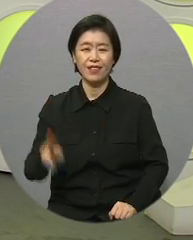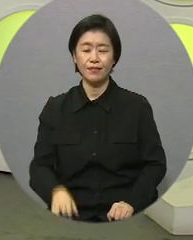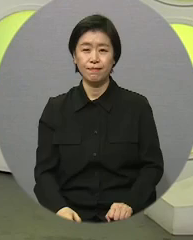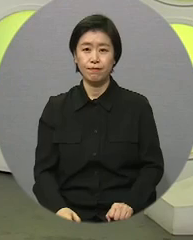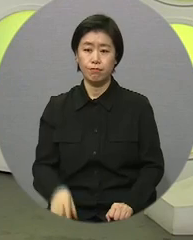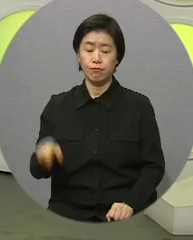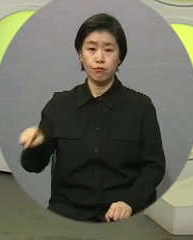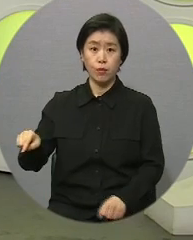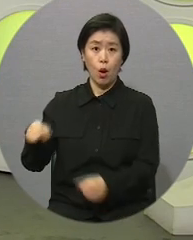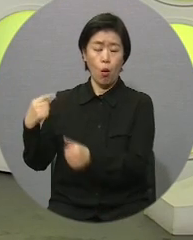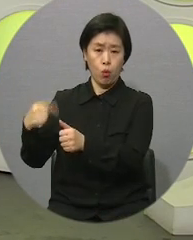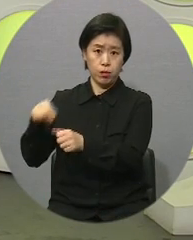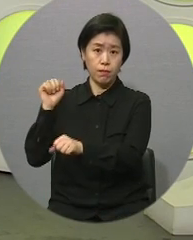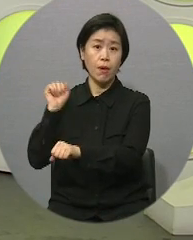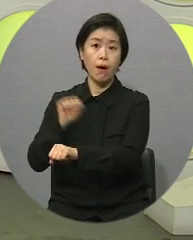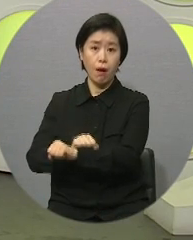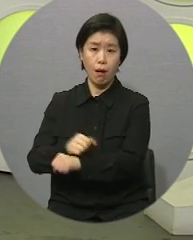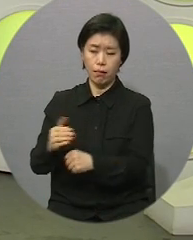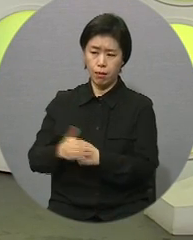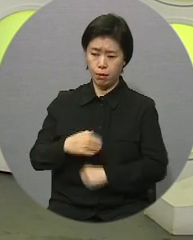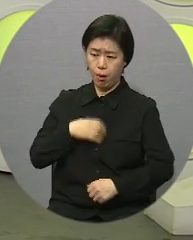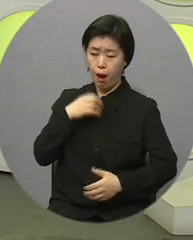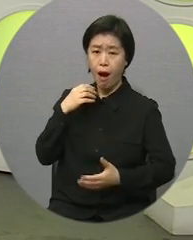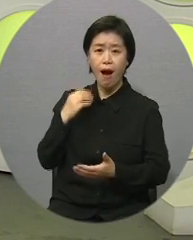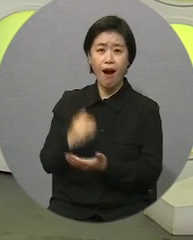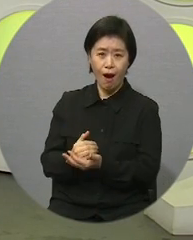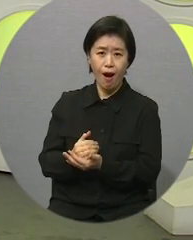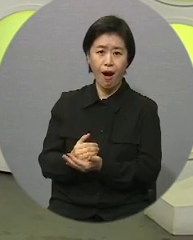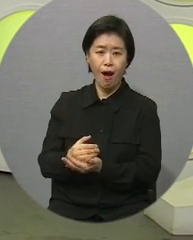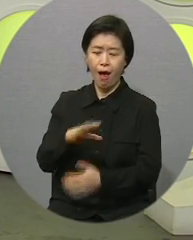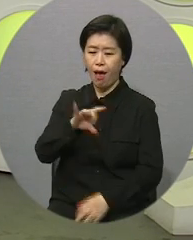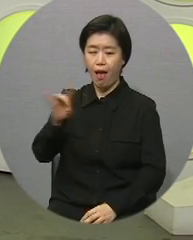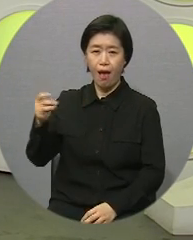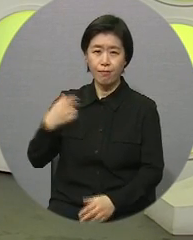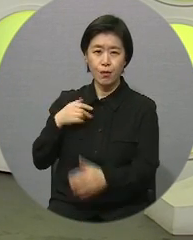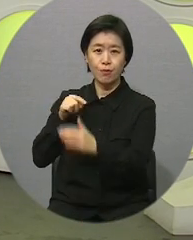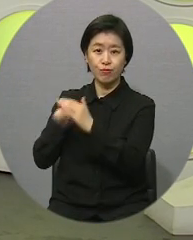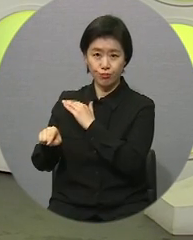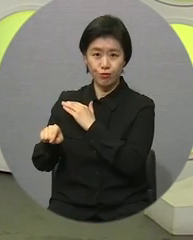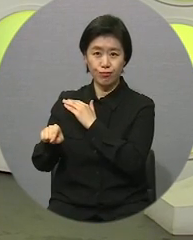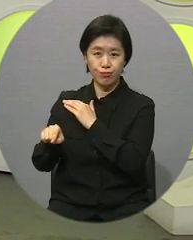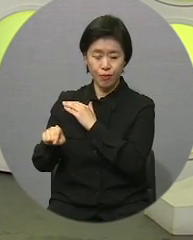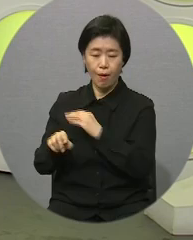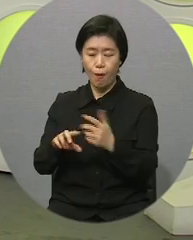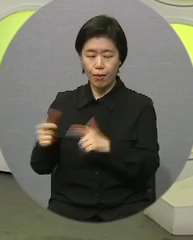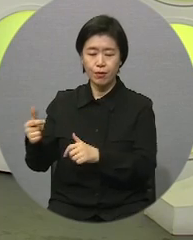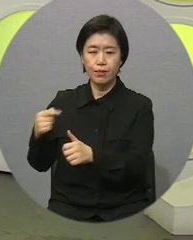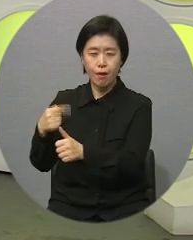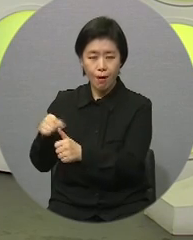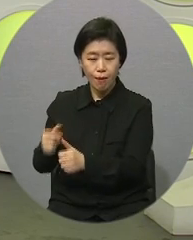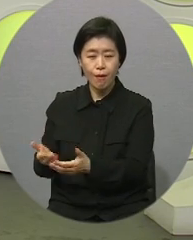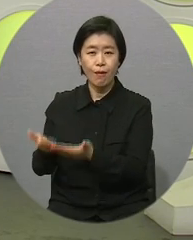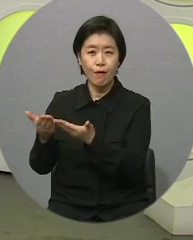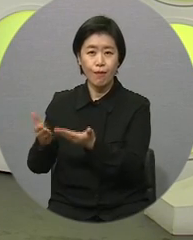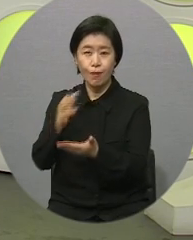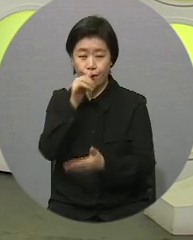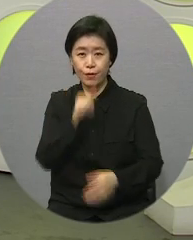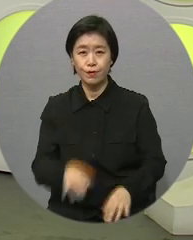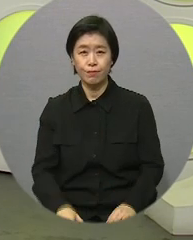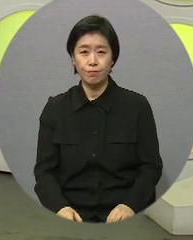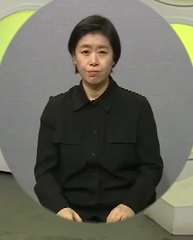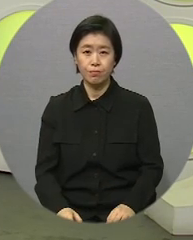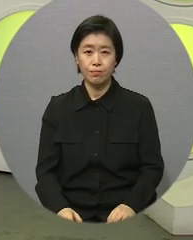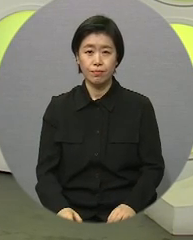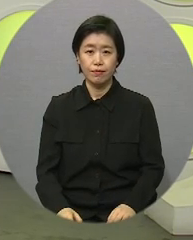제가 감동이 돼 가지고 제가 가끔가 서 복싱도 가르치고 또 우리 조카들 그 원하는